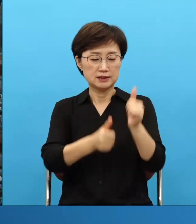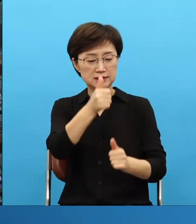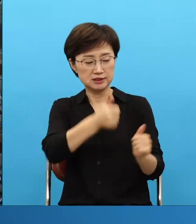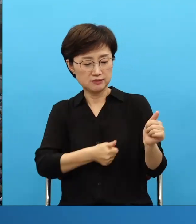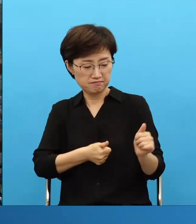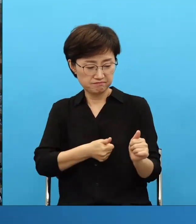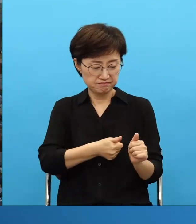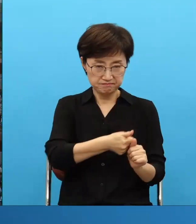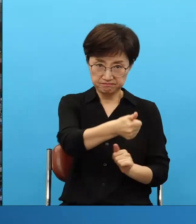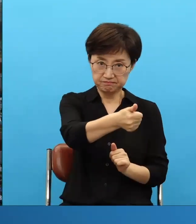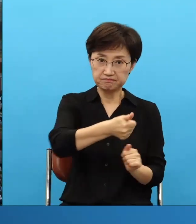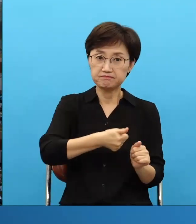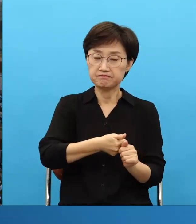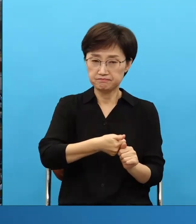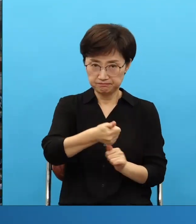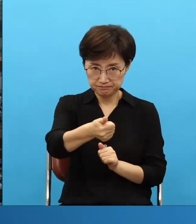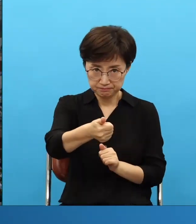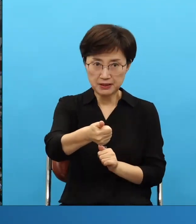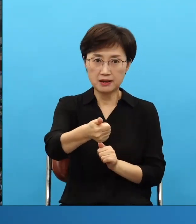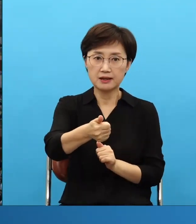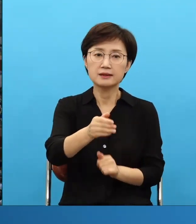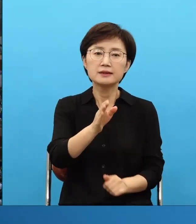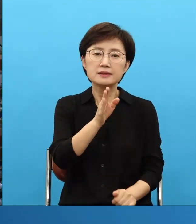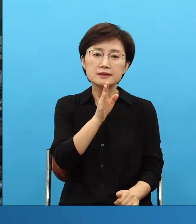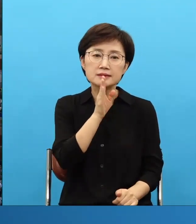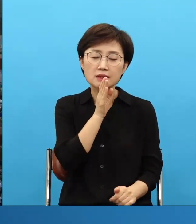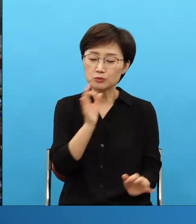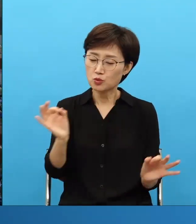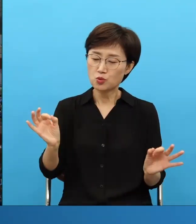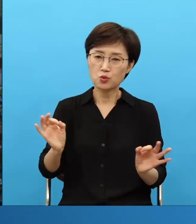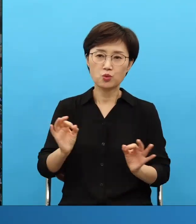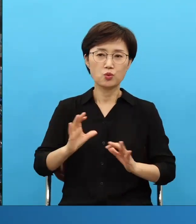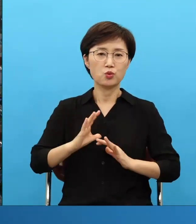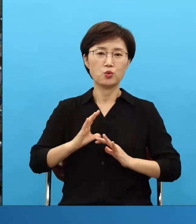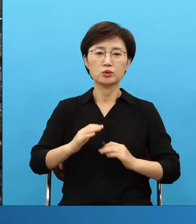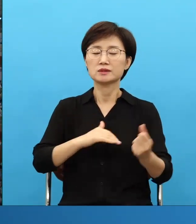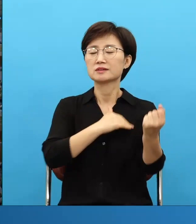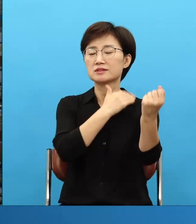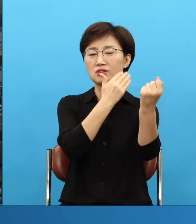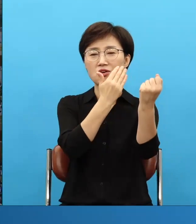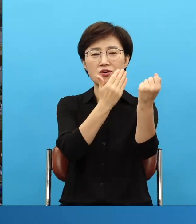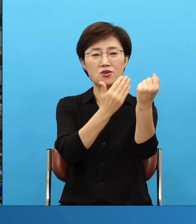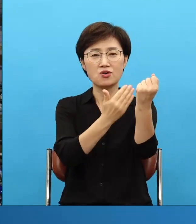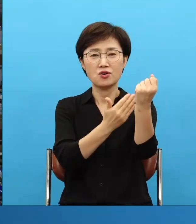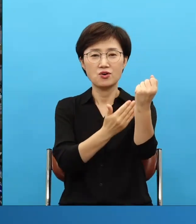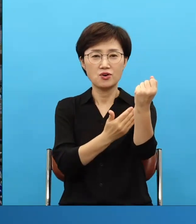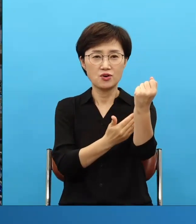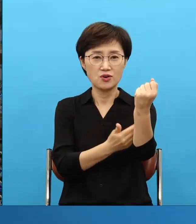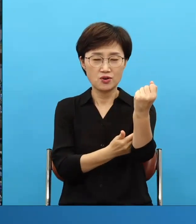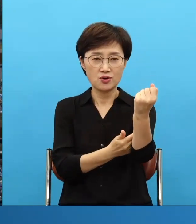시험을 이기고 승리하니 참 놀라운